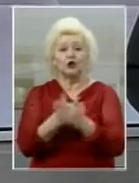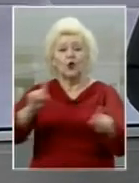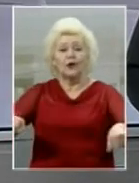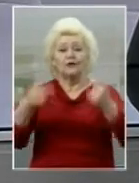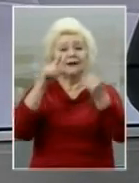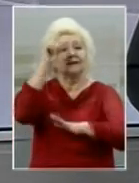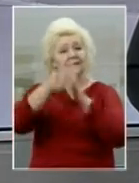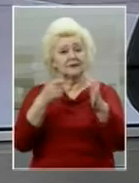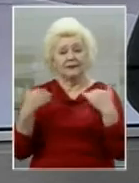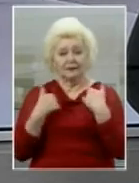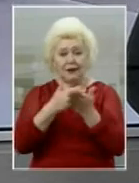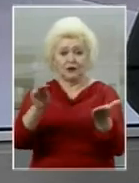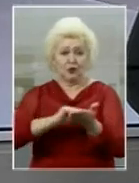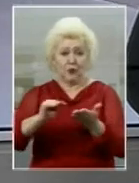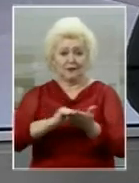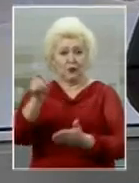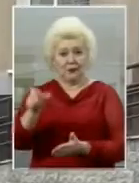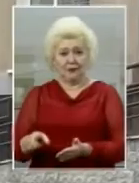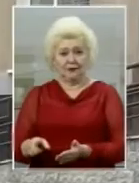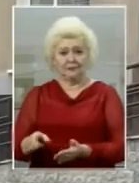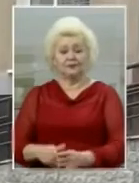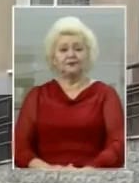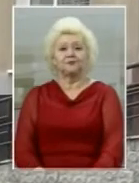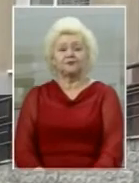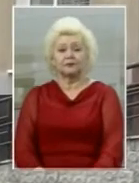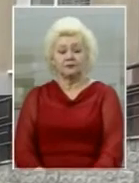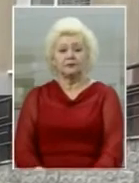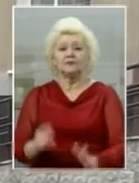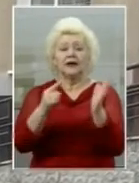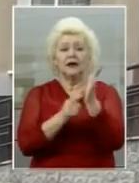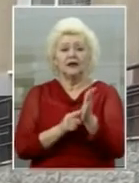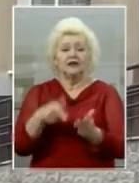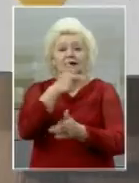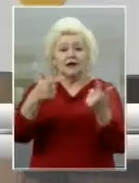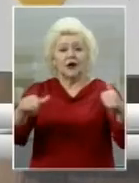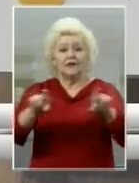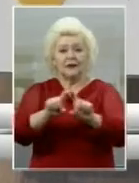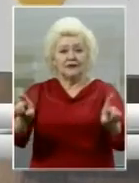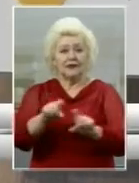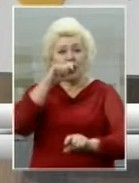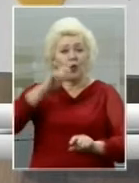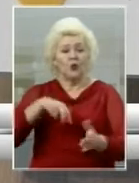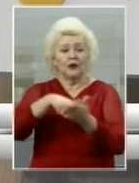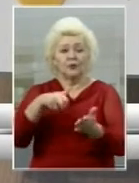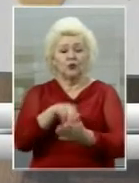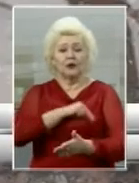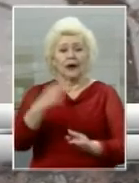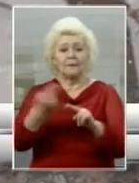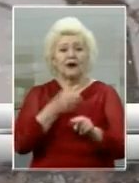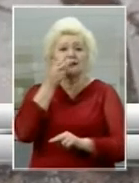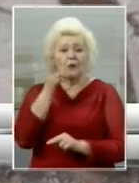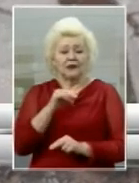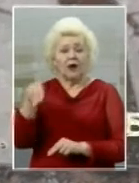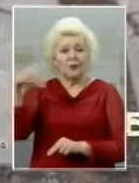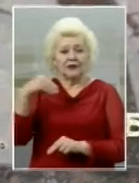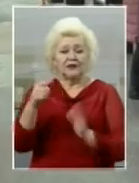нововведеннями, дізнавались наші кореспонденти. 6 міських відділень «Укрпошти» нині працюють без обідньої перерви з 8